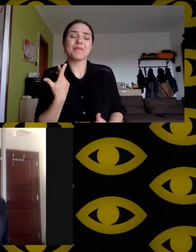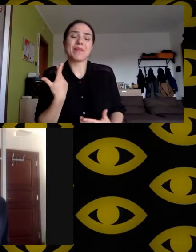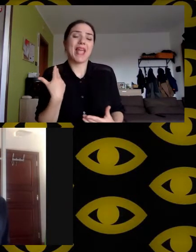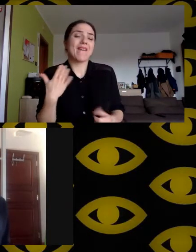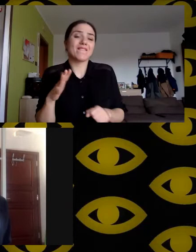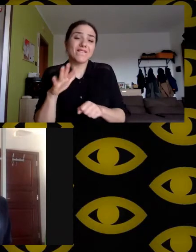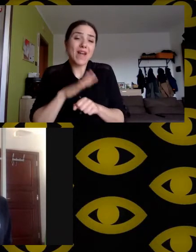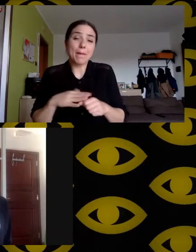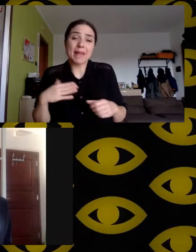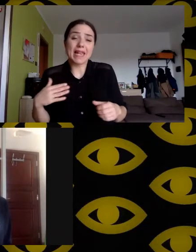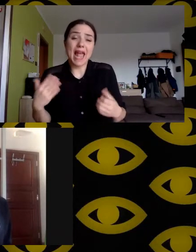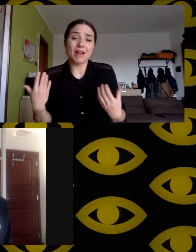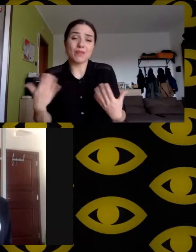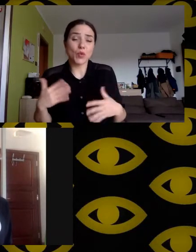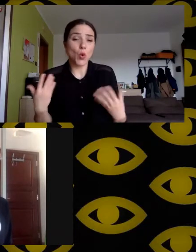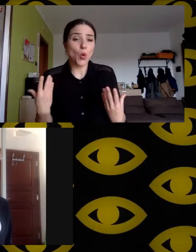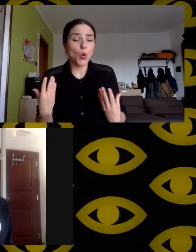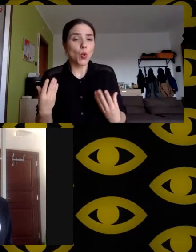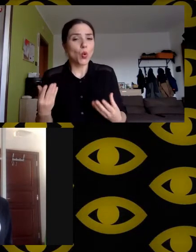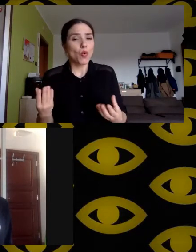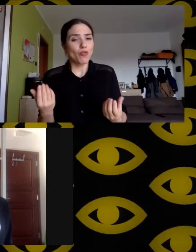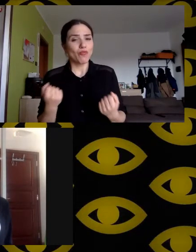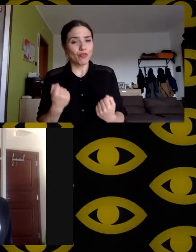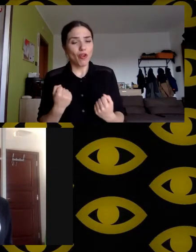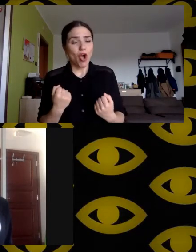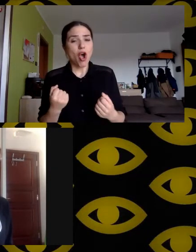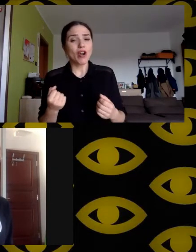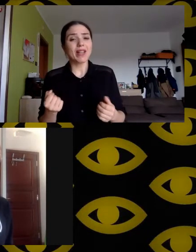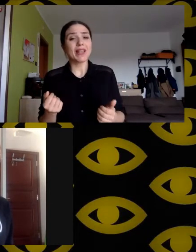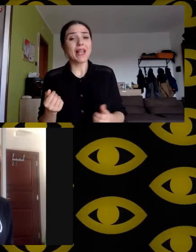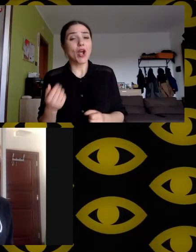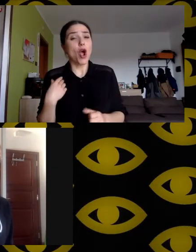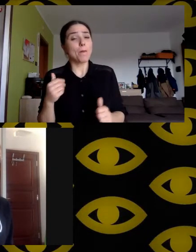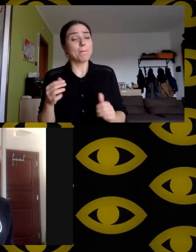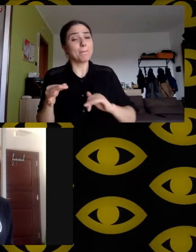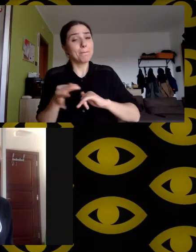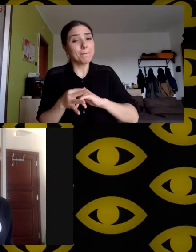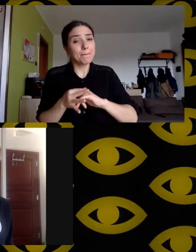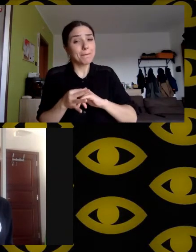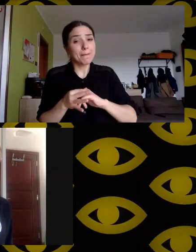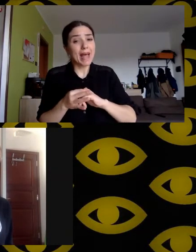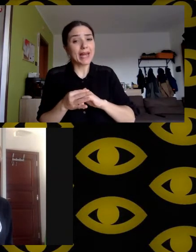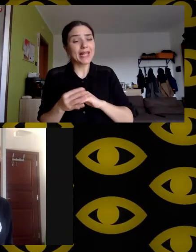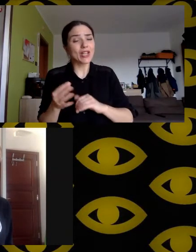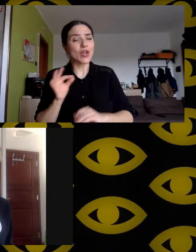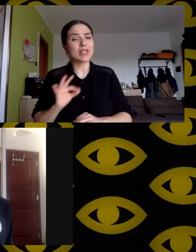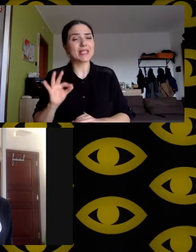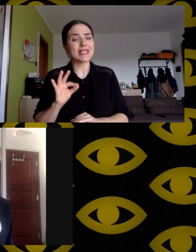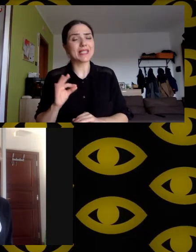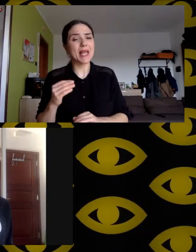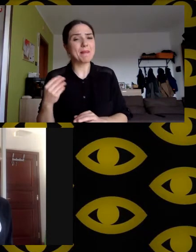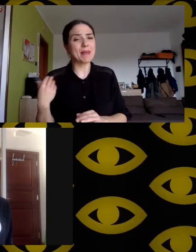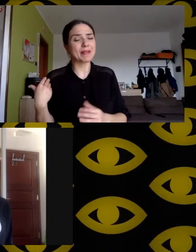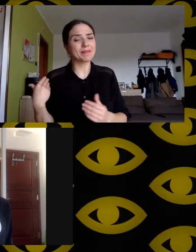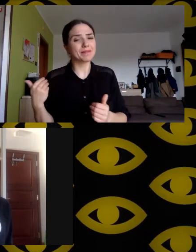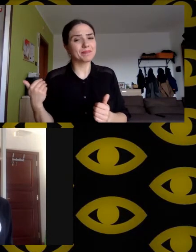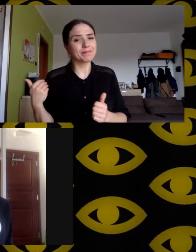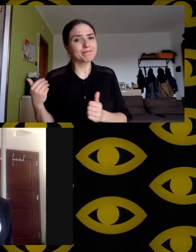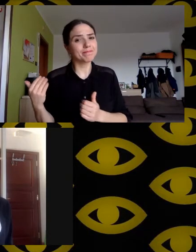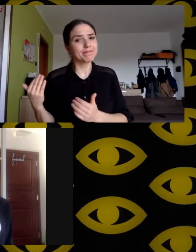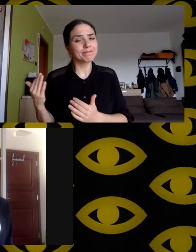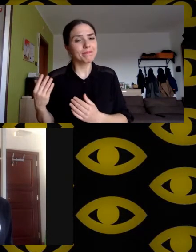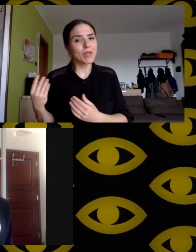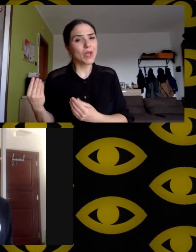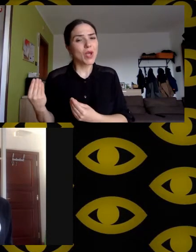molto unita, ma ho avuto la fortuna di avere un compagno, mio marito, che mi ha spinto a